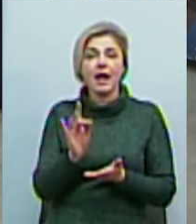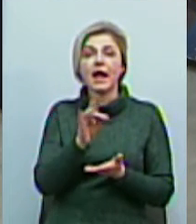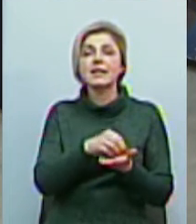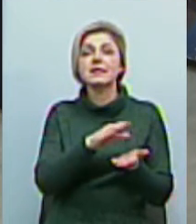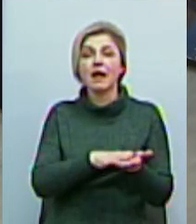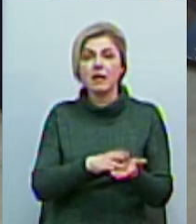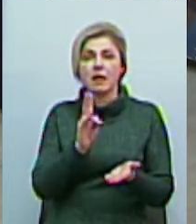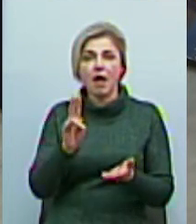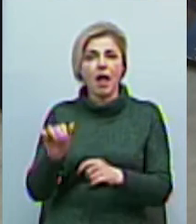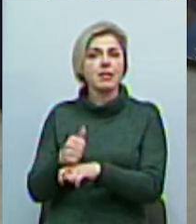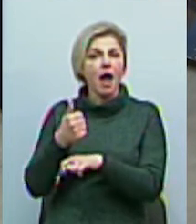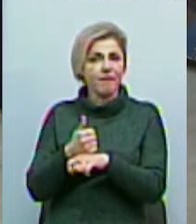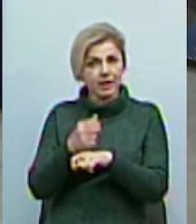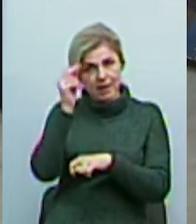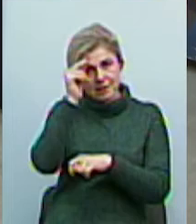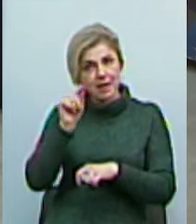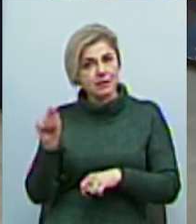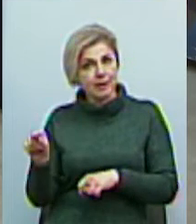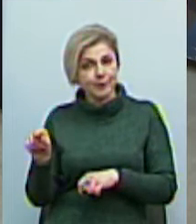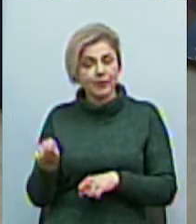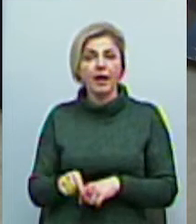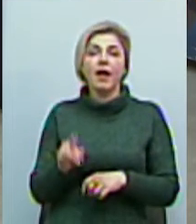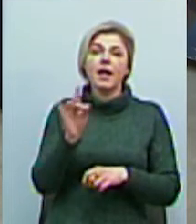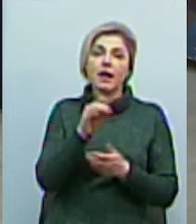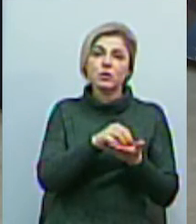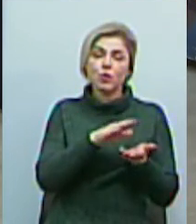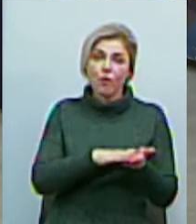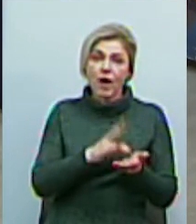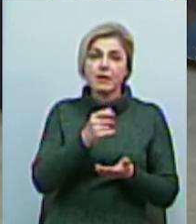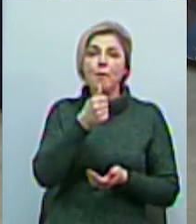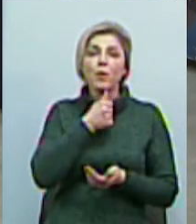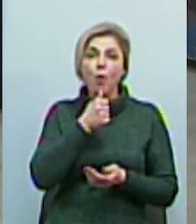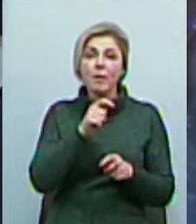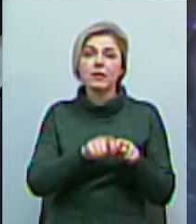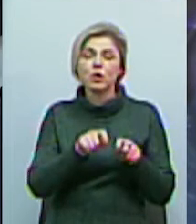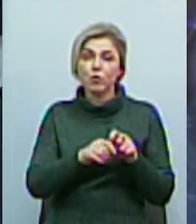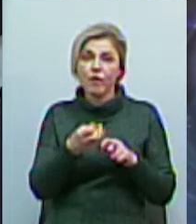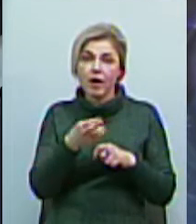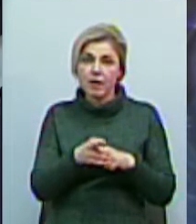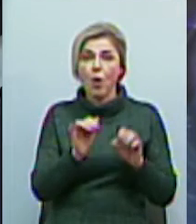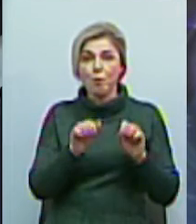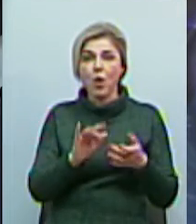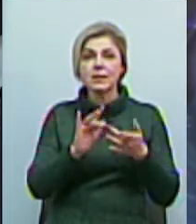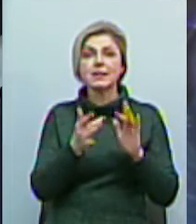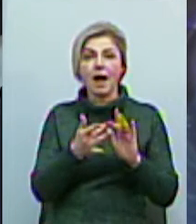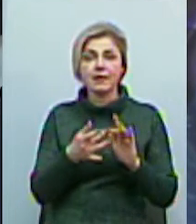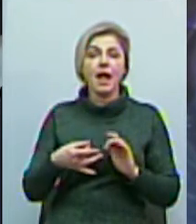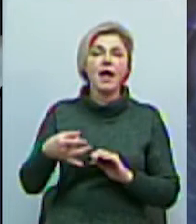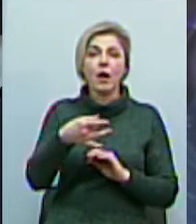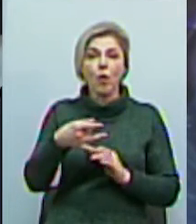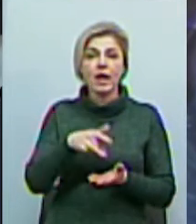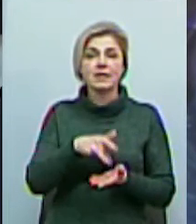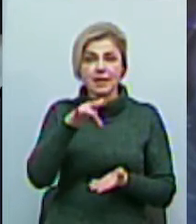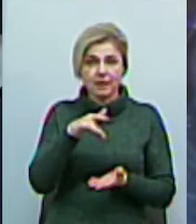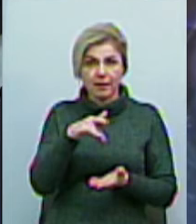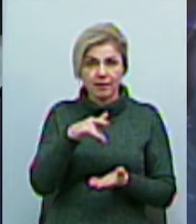до основної сесії. Зареєструватися на пробне тестування можна на сайтах регіональних центрів